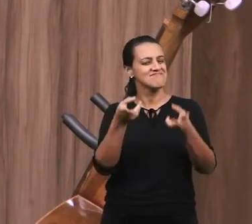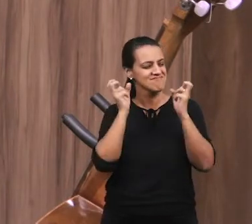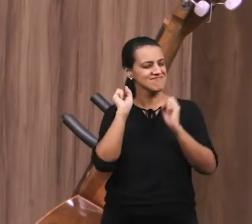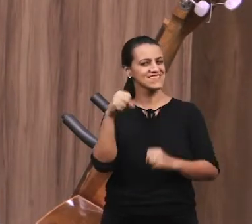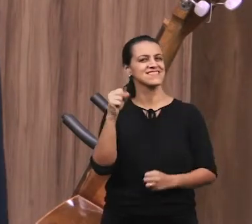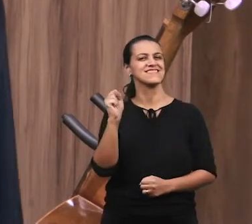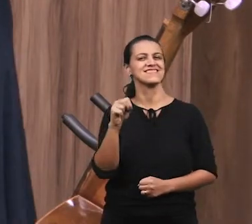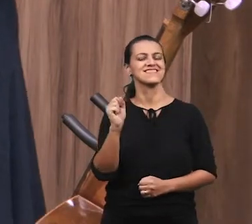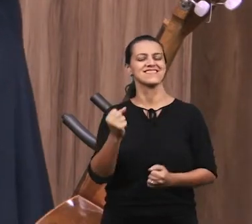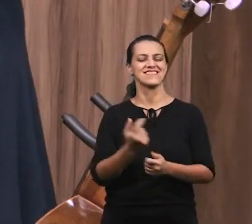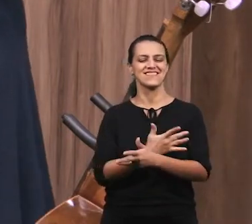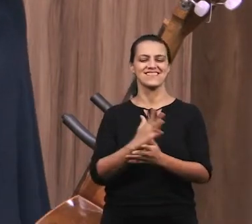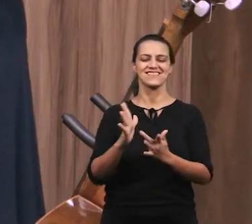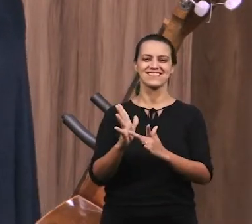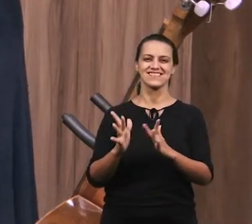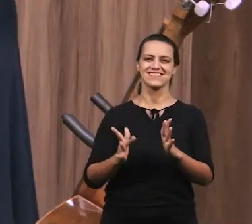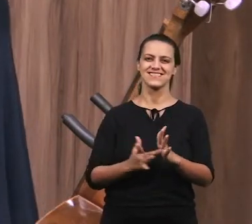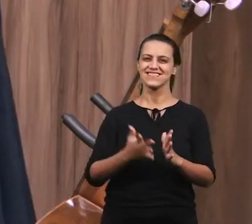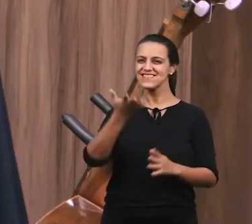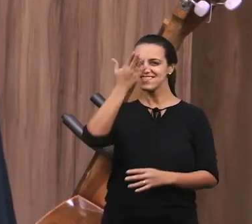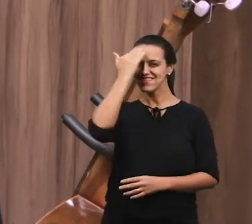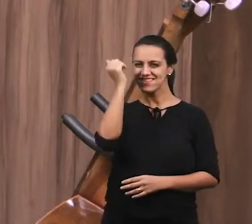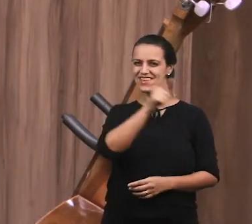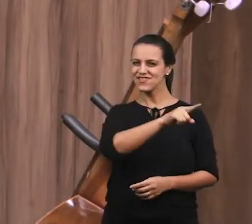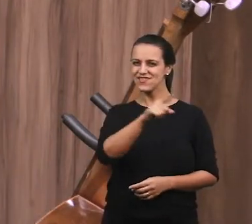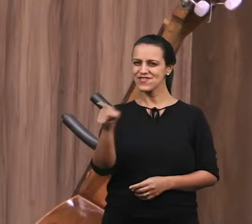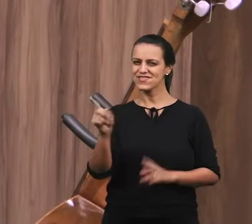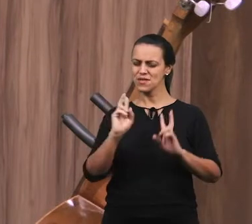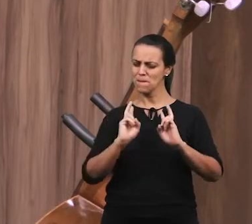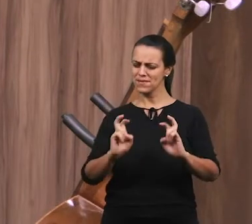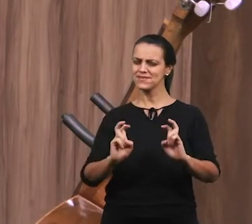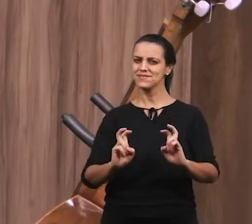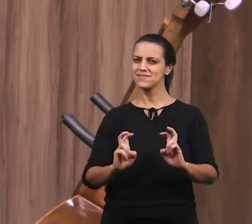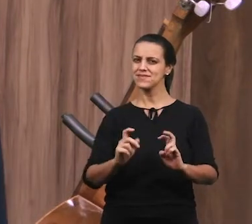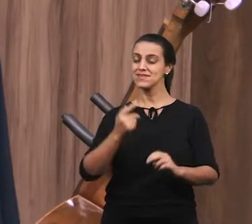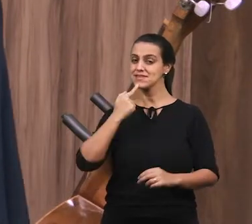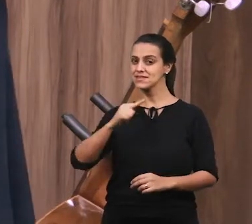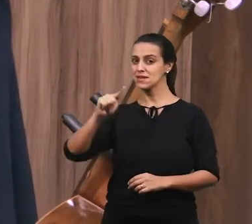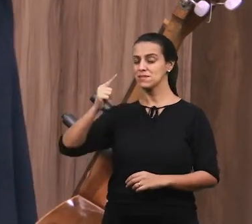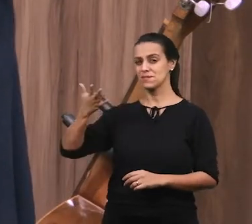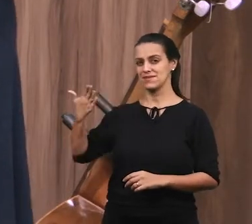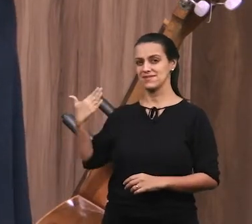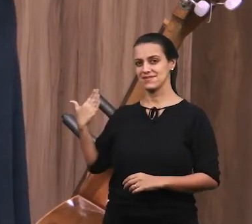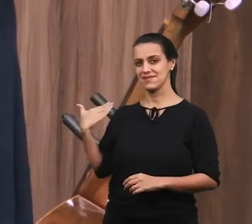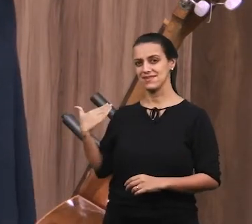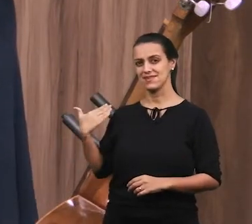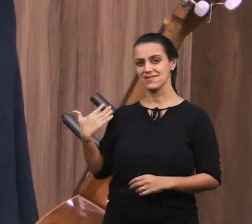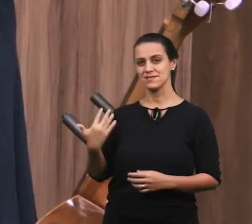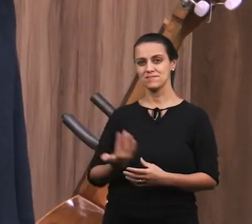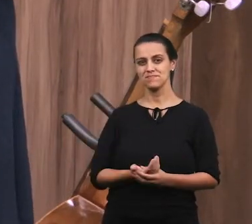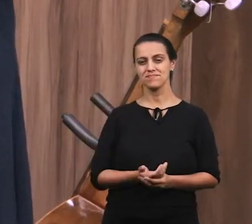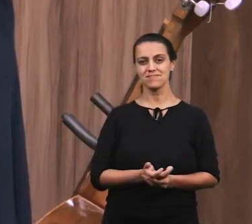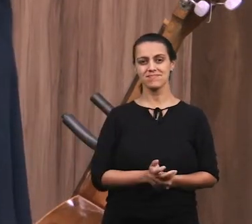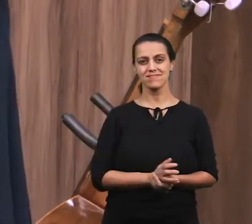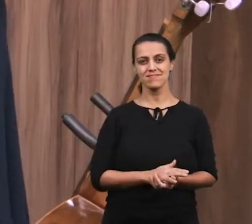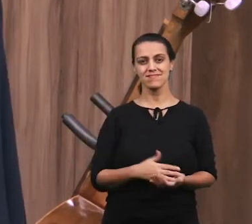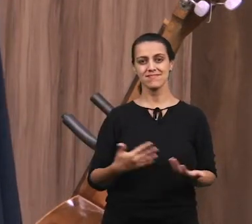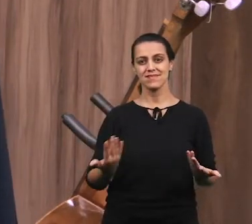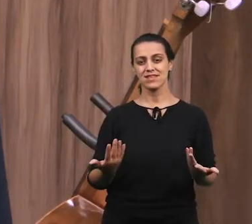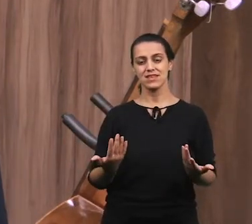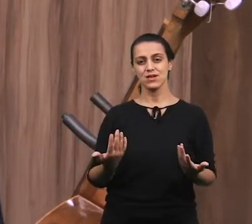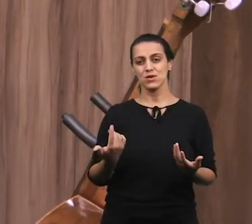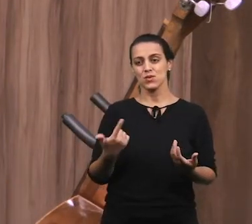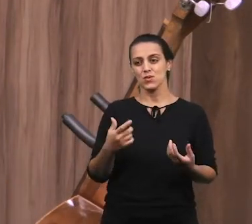занимались дома? Мы знаем, что вы занимались. Вы обратили внимание, что на прошлом уроке мы не